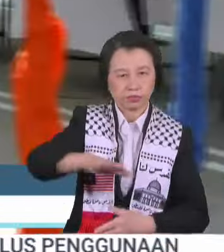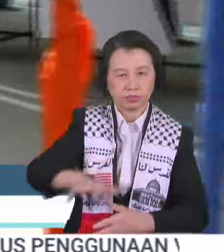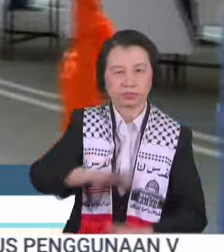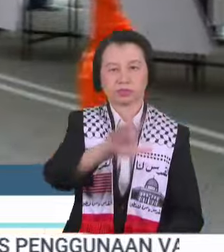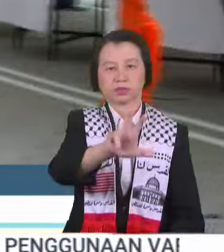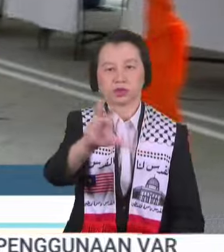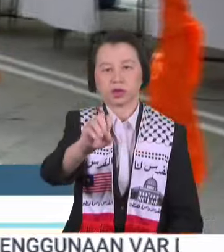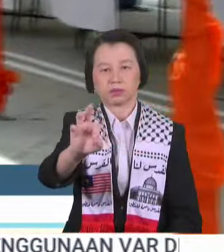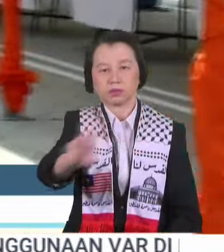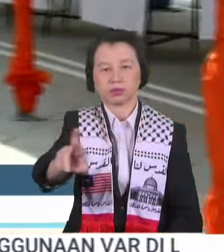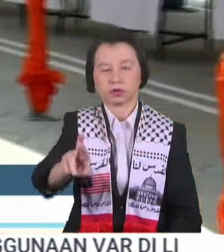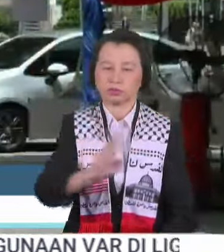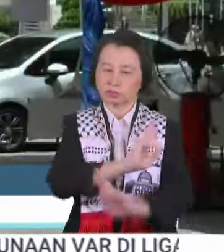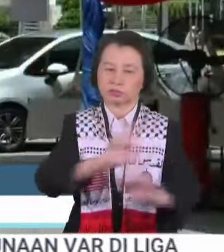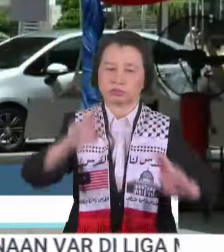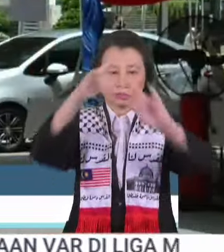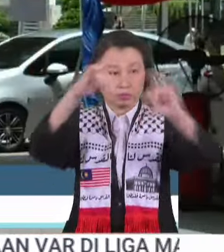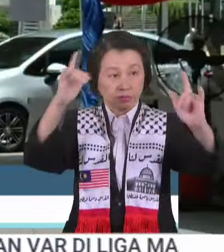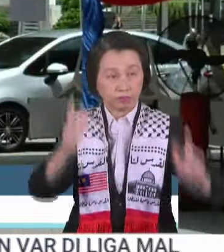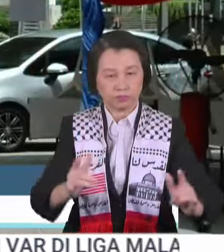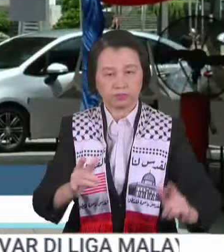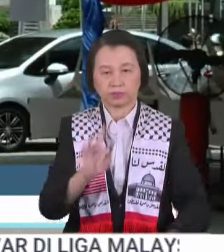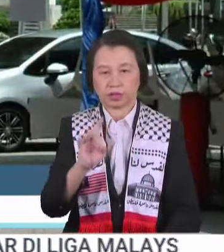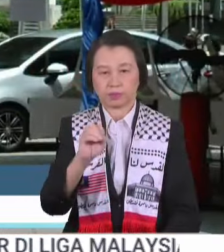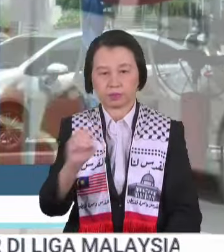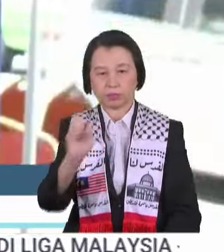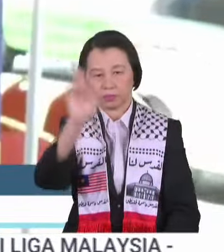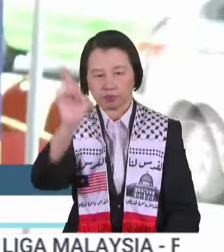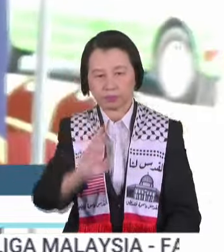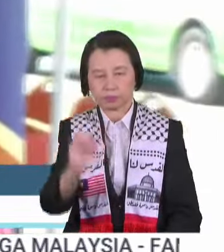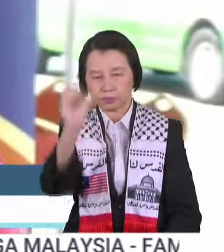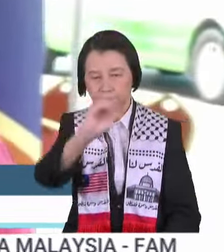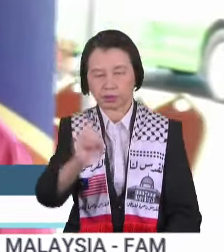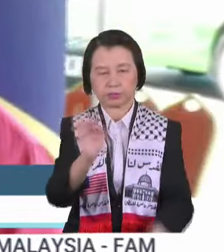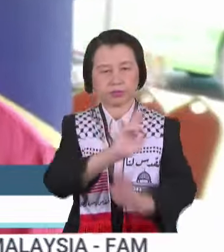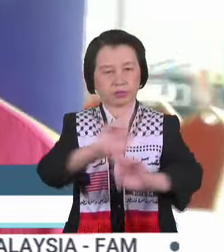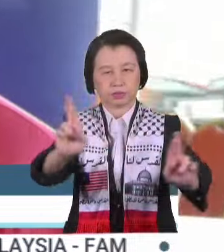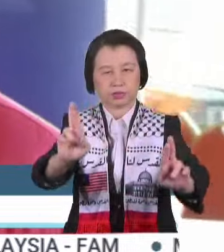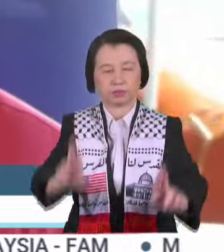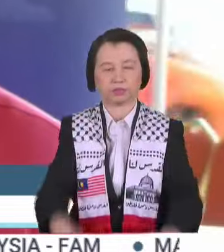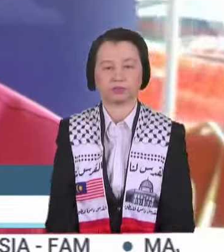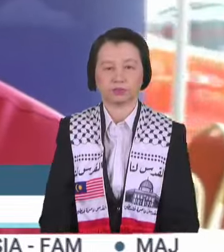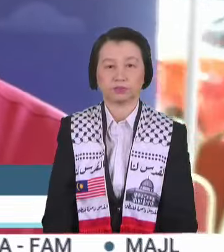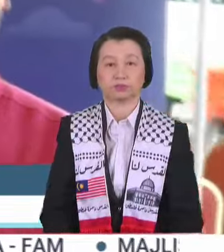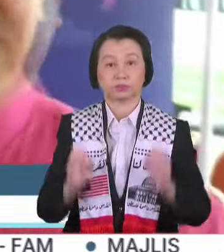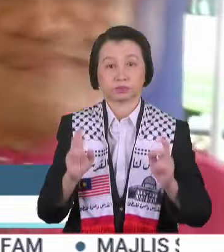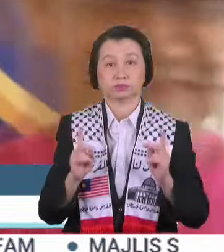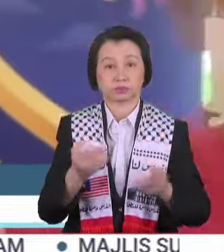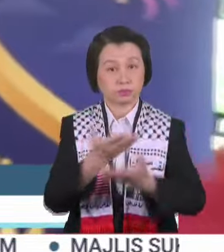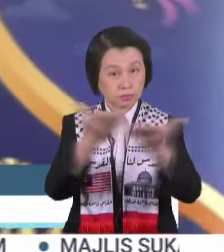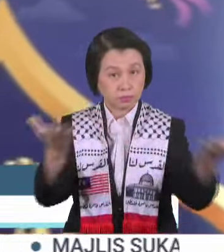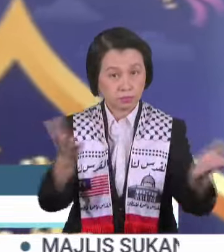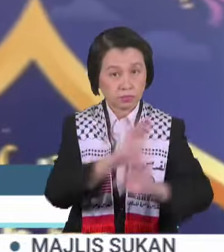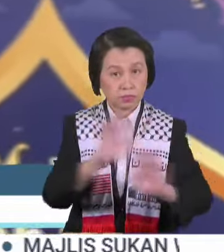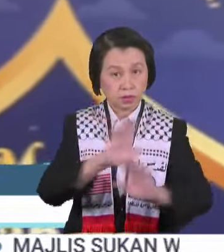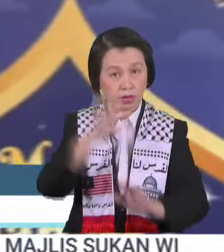30,000. Sekarang persiapan kemah dah 80% siap. Okey, baik. Kepada orang ramai, jadi jangan